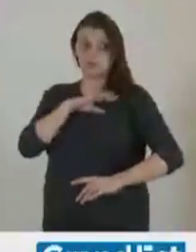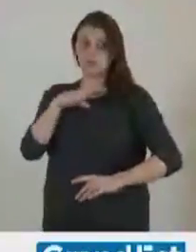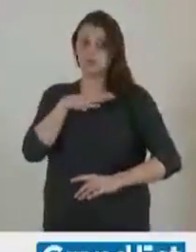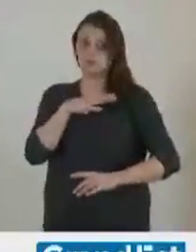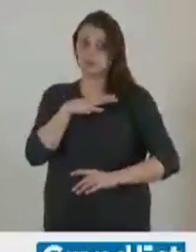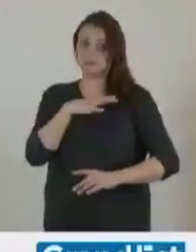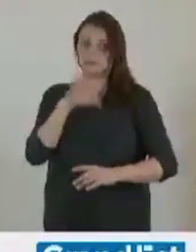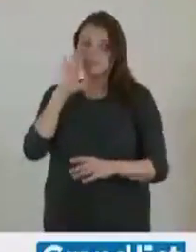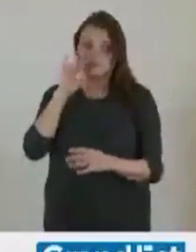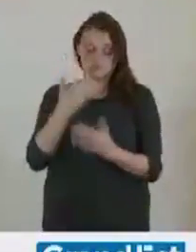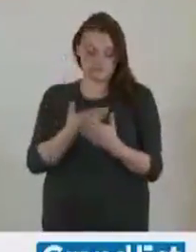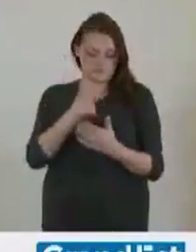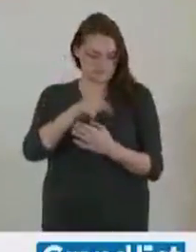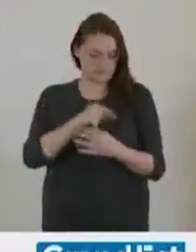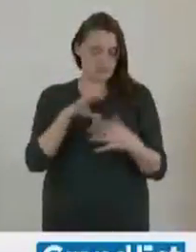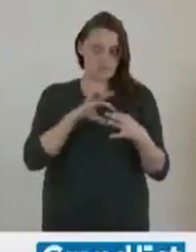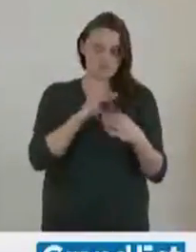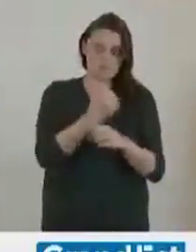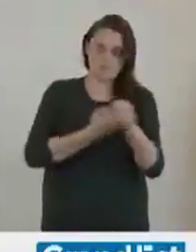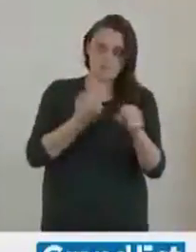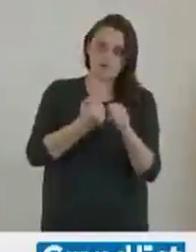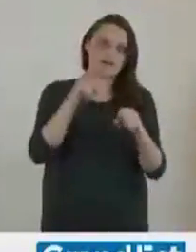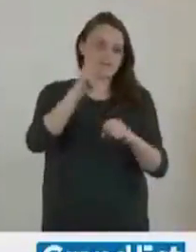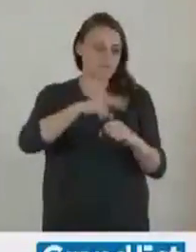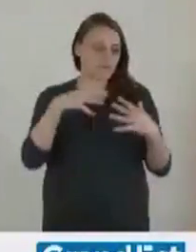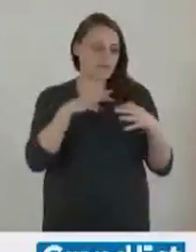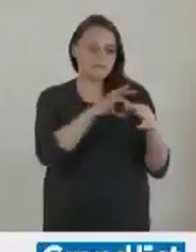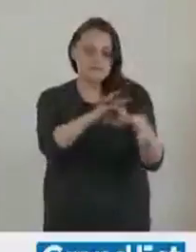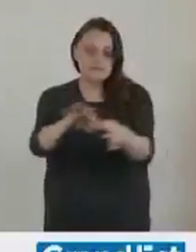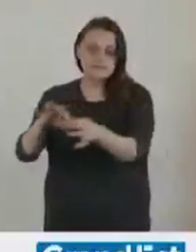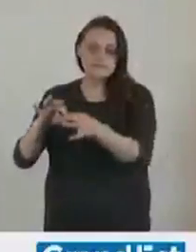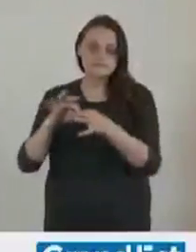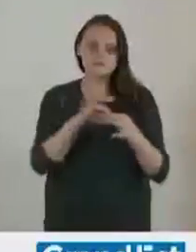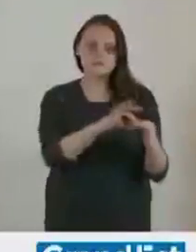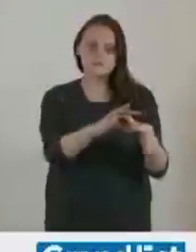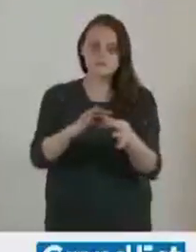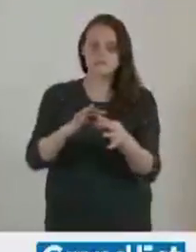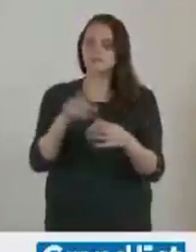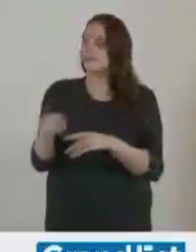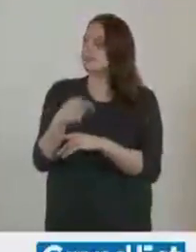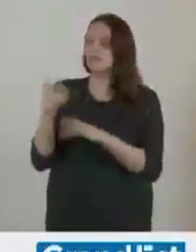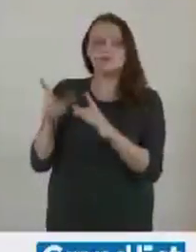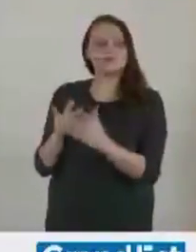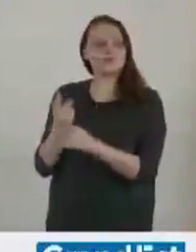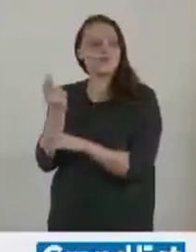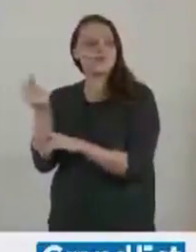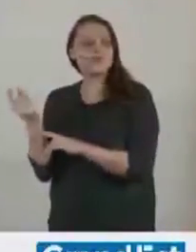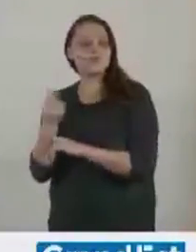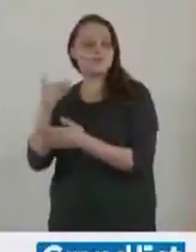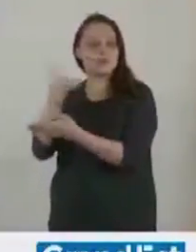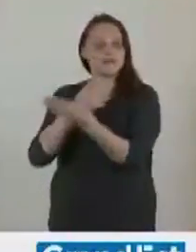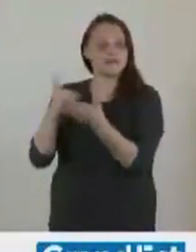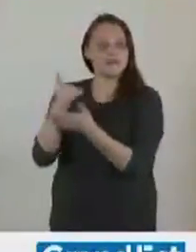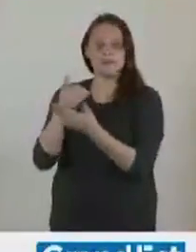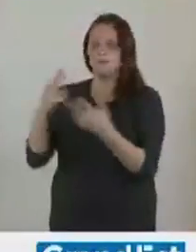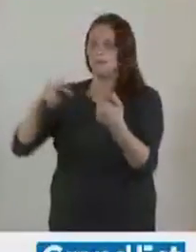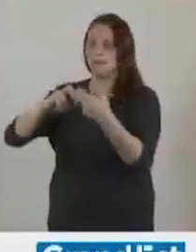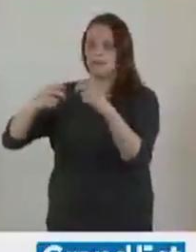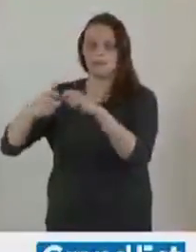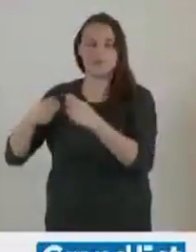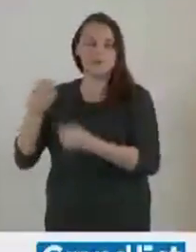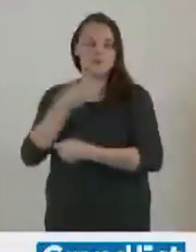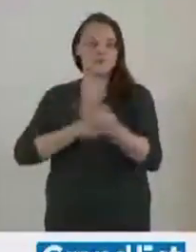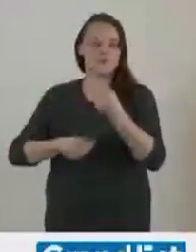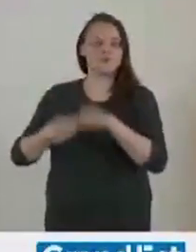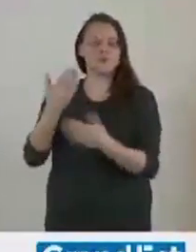de faire une cohésion des territoires, en lien avec les autres collectivités, en lien avec les départements, en lien avec toutes les intercommunalités, quelles